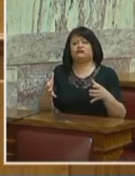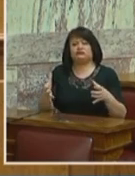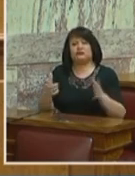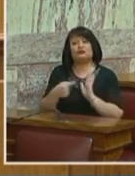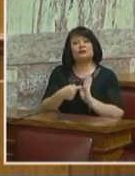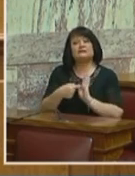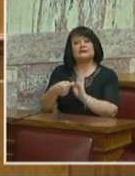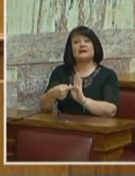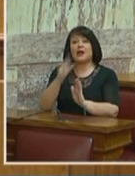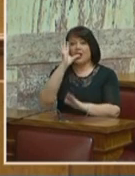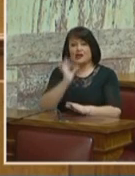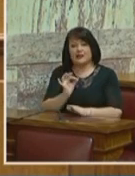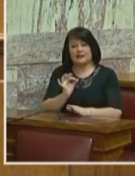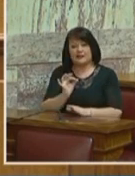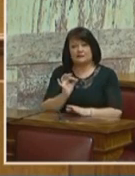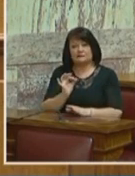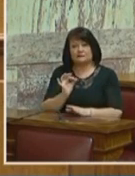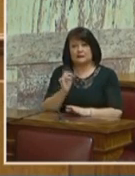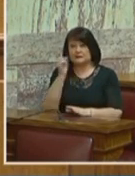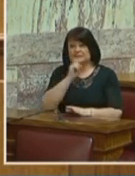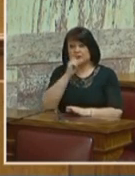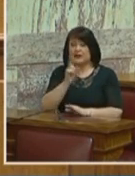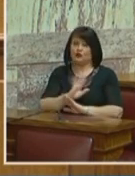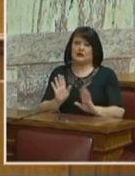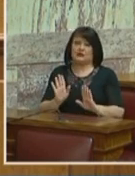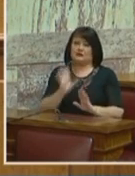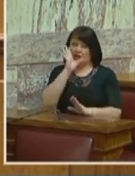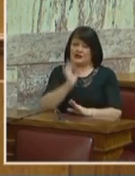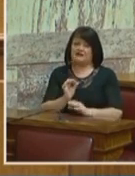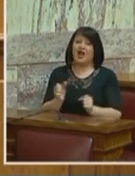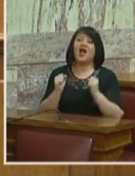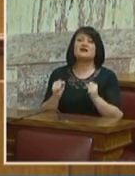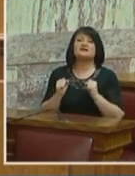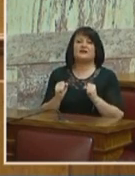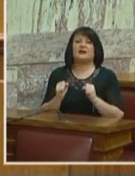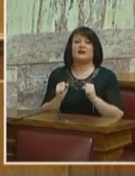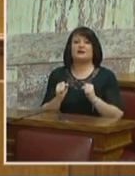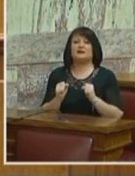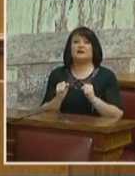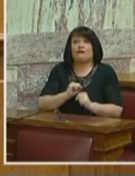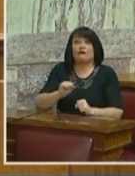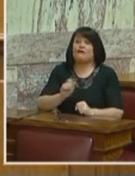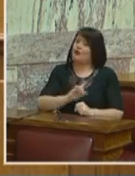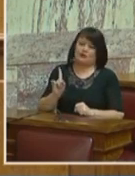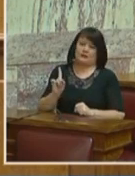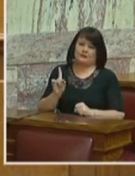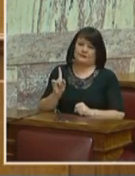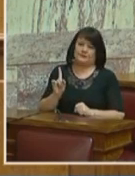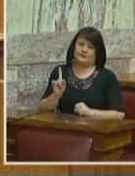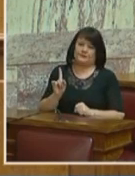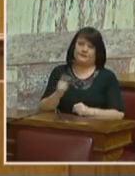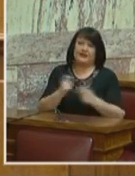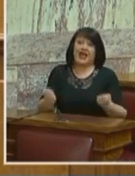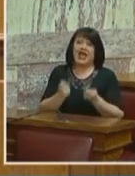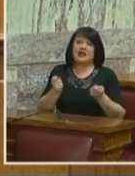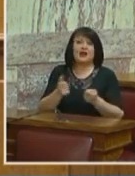την αλήθεια απέναντι στο ψέμα, την ασφάλεια απέναντι στο φόβο, τα έργα απέναντι στα